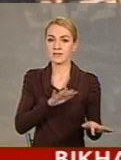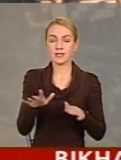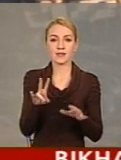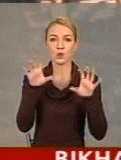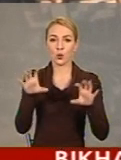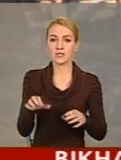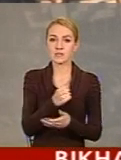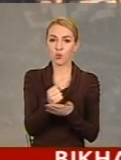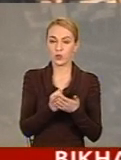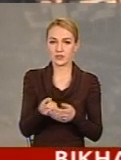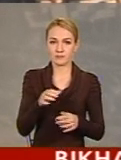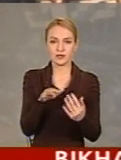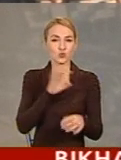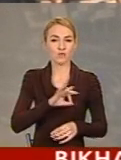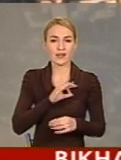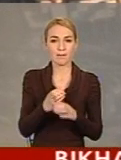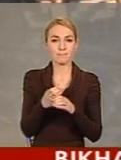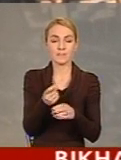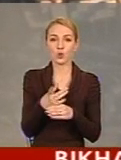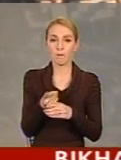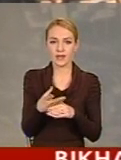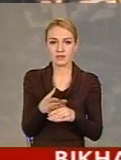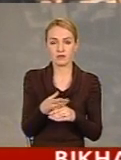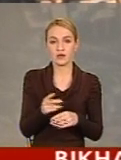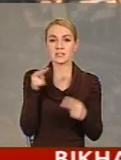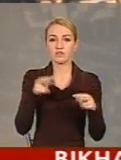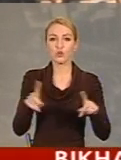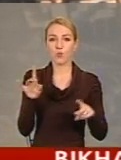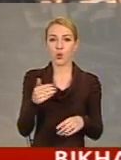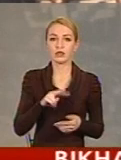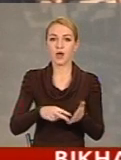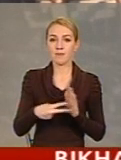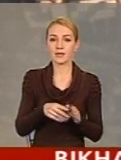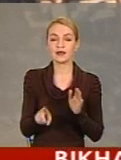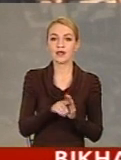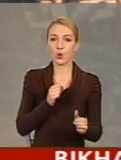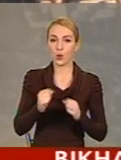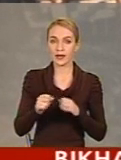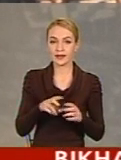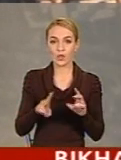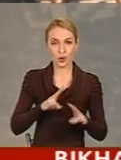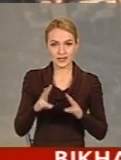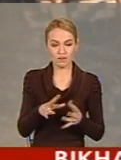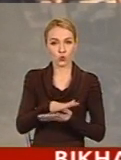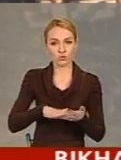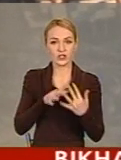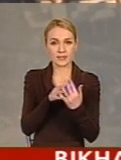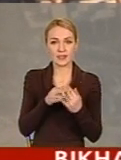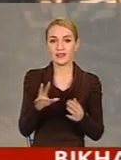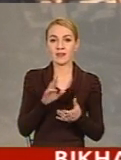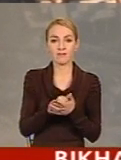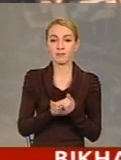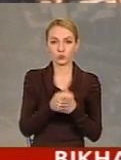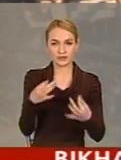Збройних формувань та застосування мінометів і важкої артилерії в чергове свідчить про наміри терористів продовжувати бойові дії та не допустити мирного